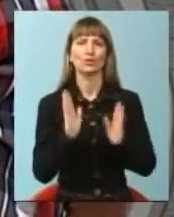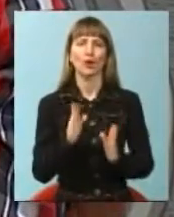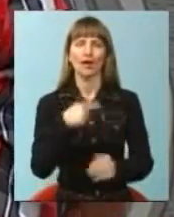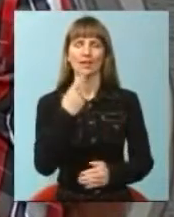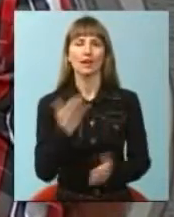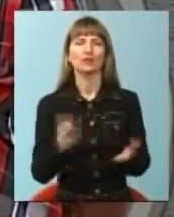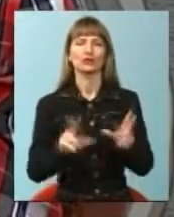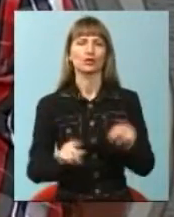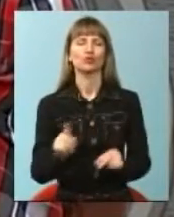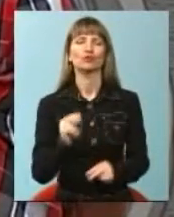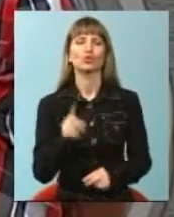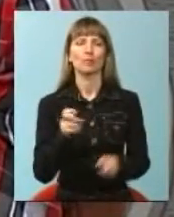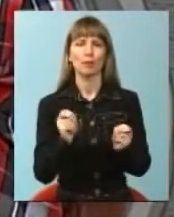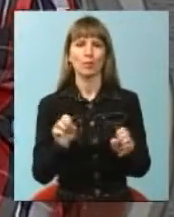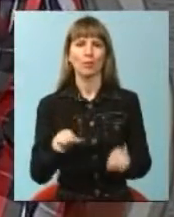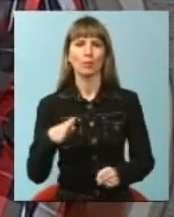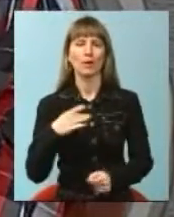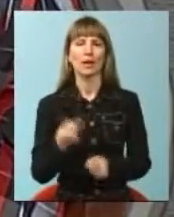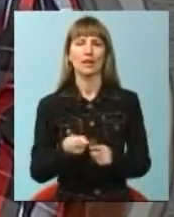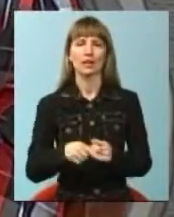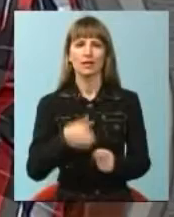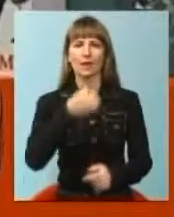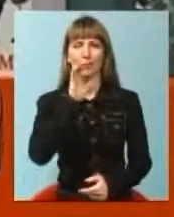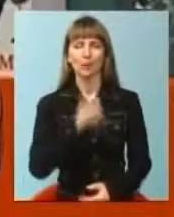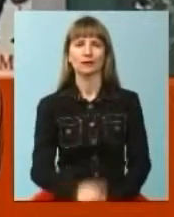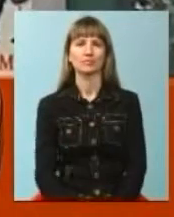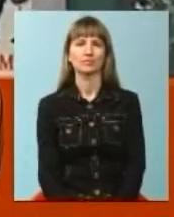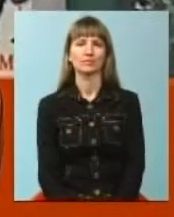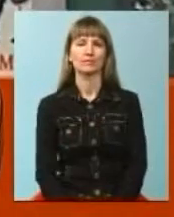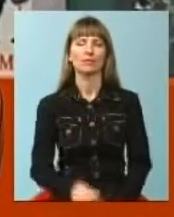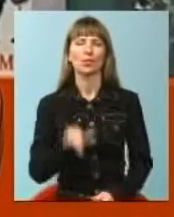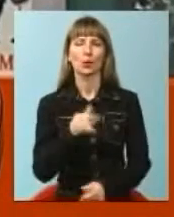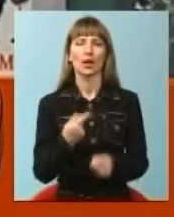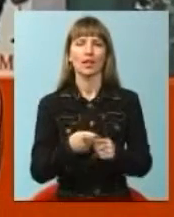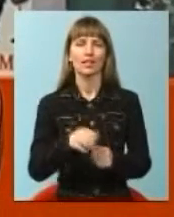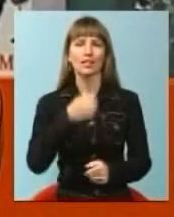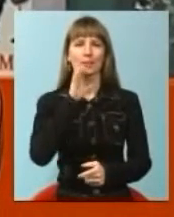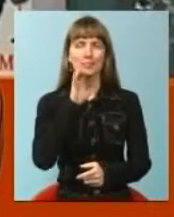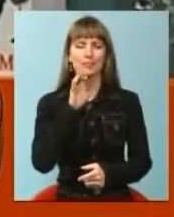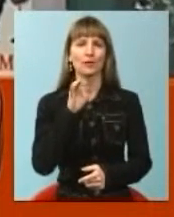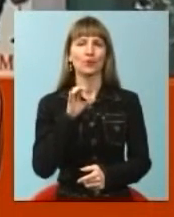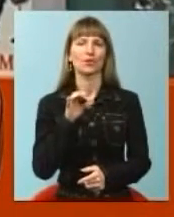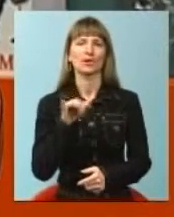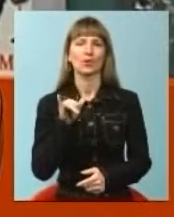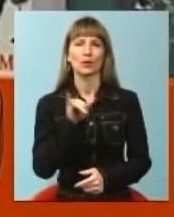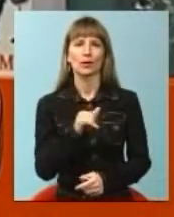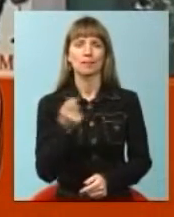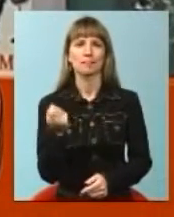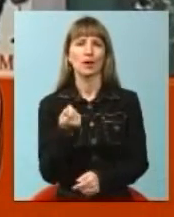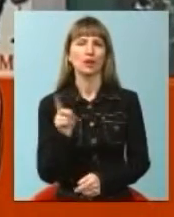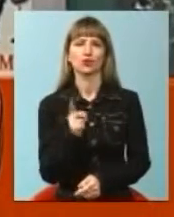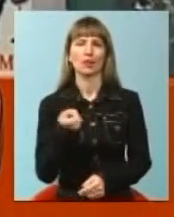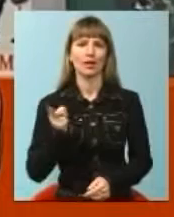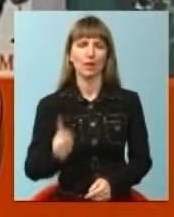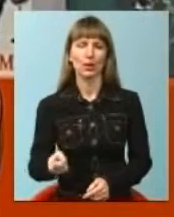ти вважаєш, чим вони небезпечні можуть бути, ці газовані напої? У цих газованих напоях, в них зазвичай мало чого